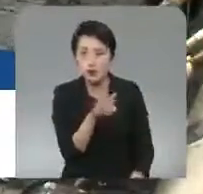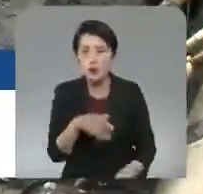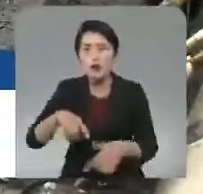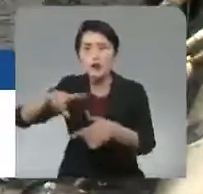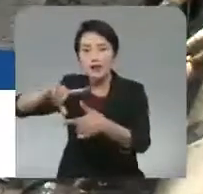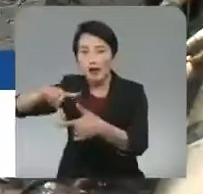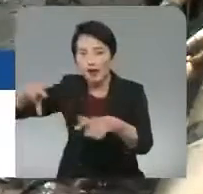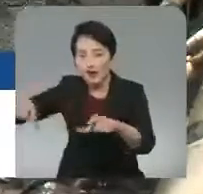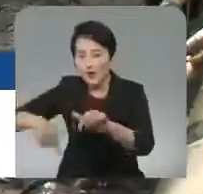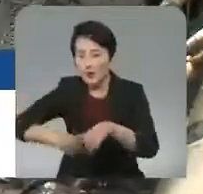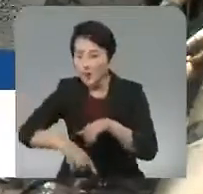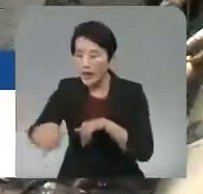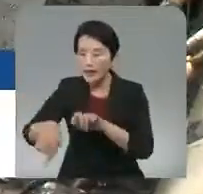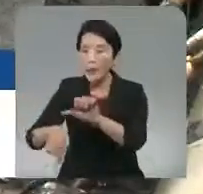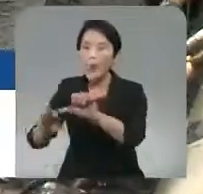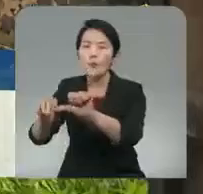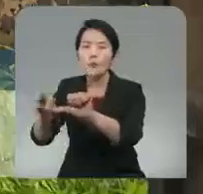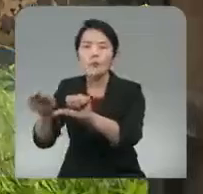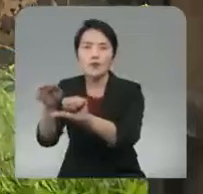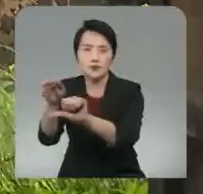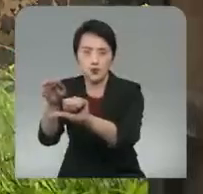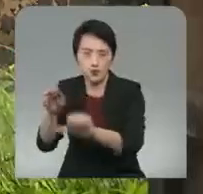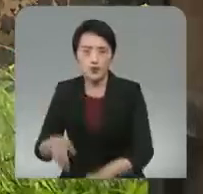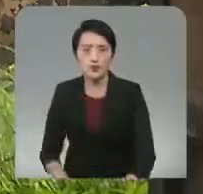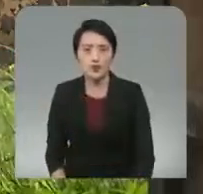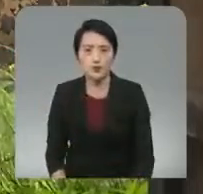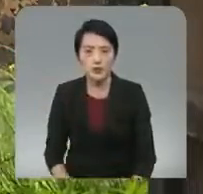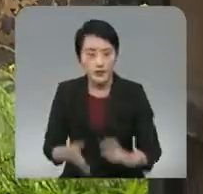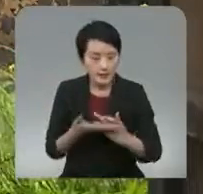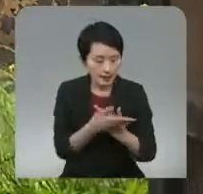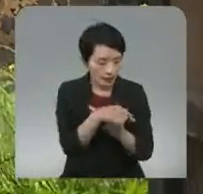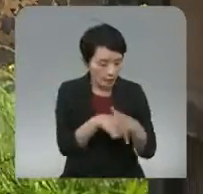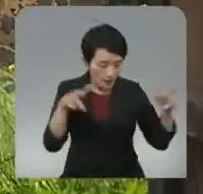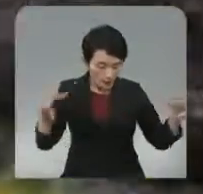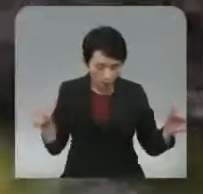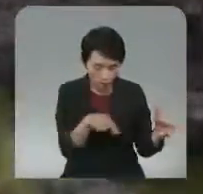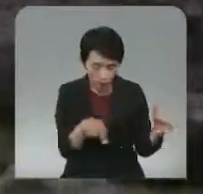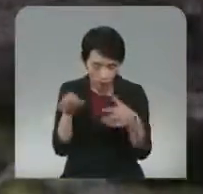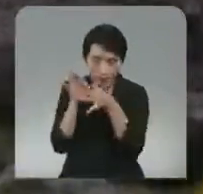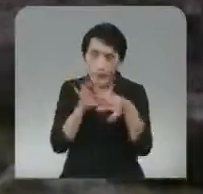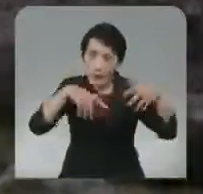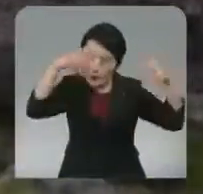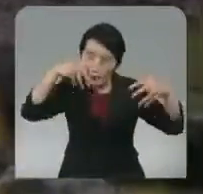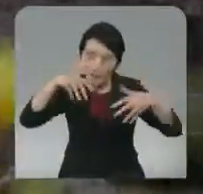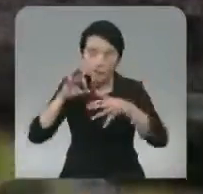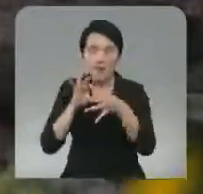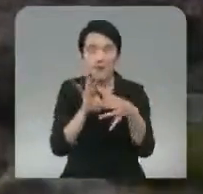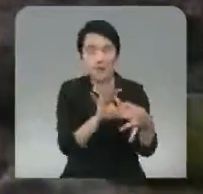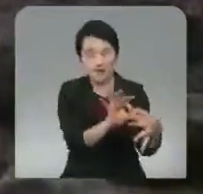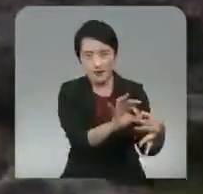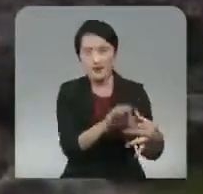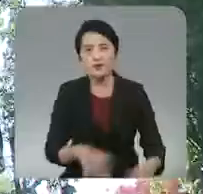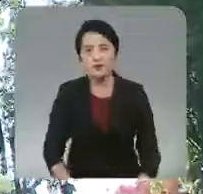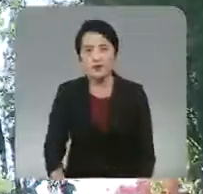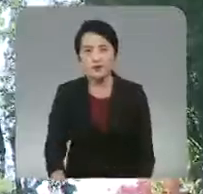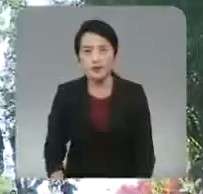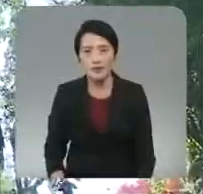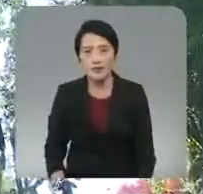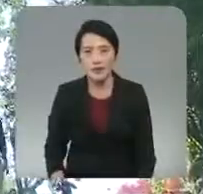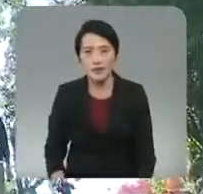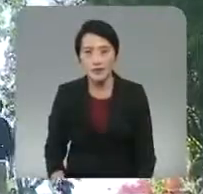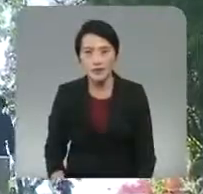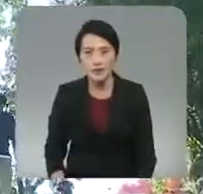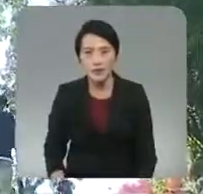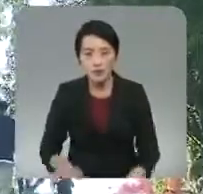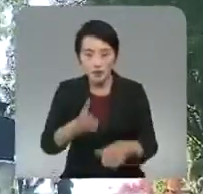de causer, tels que des inondations sur des champs agricoles et des glissements de terrain. Quant aux zones littorales de la province de Gyeongsang du